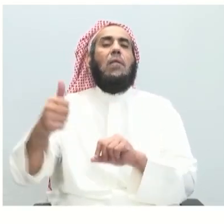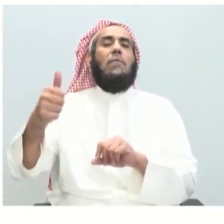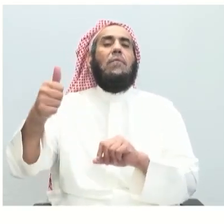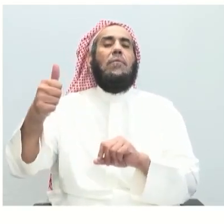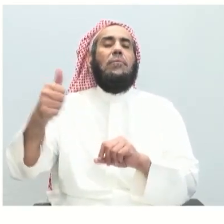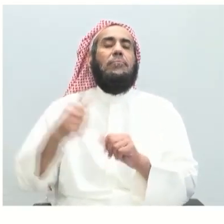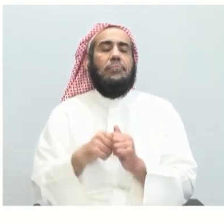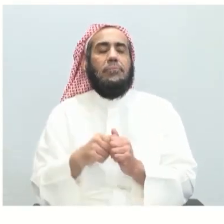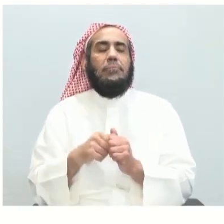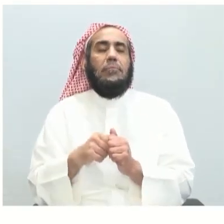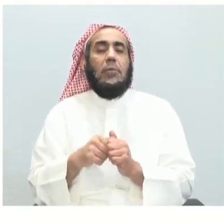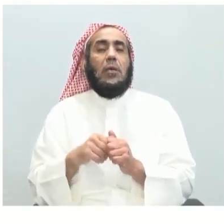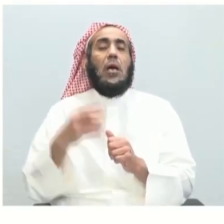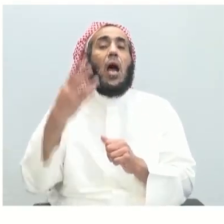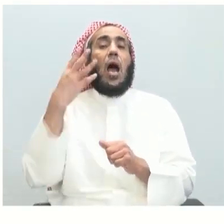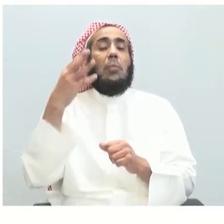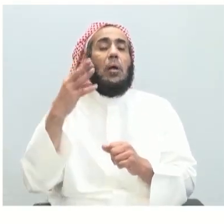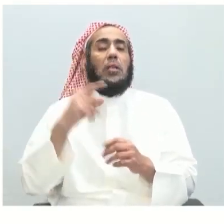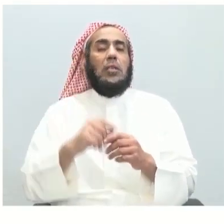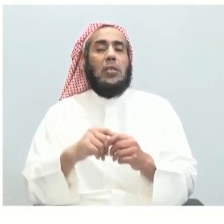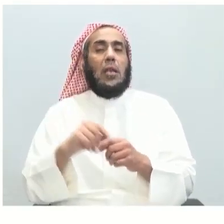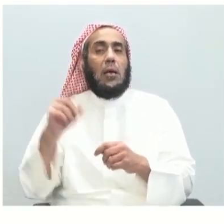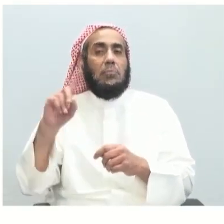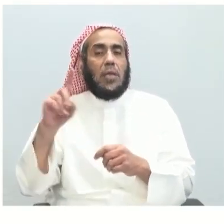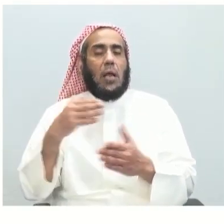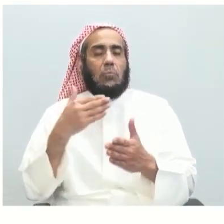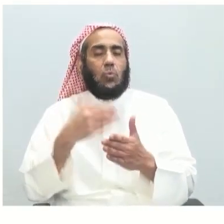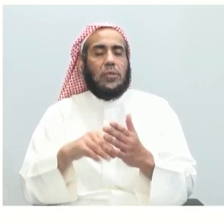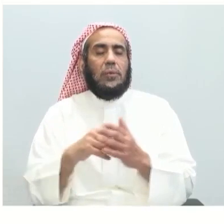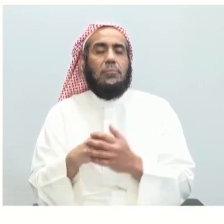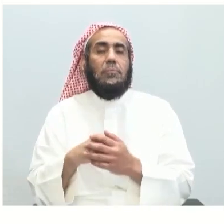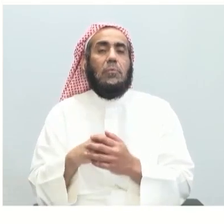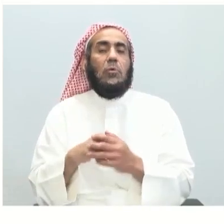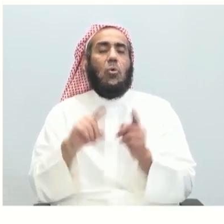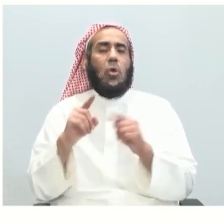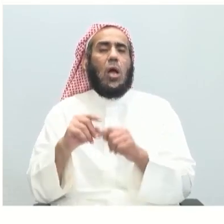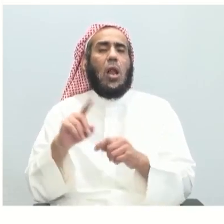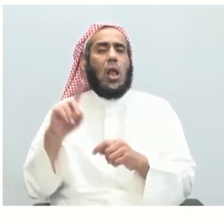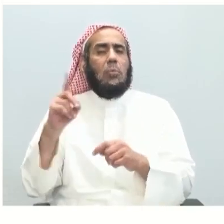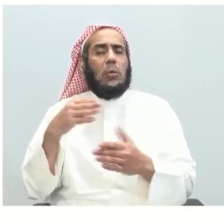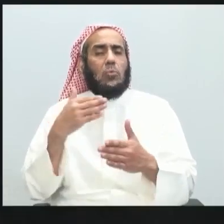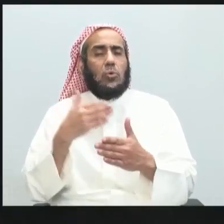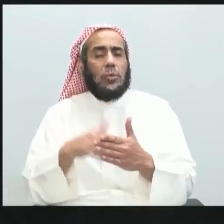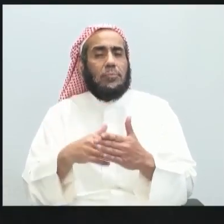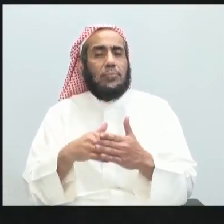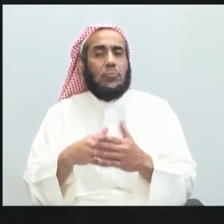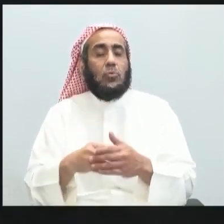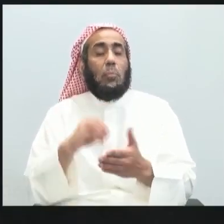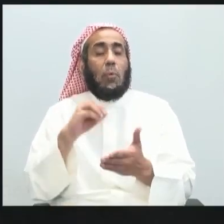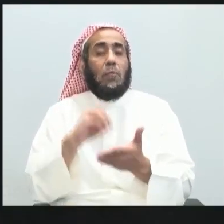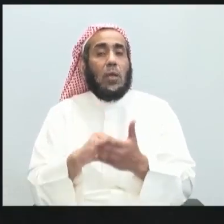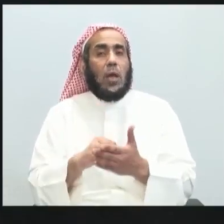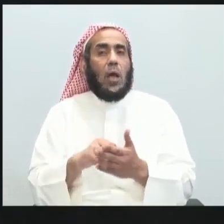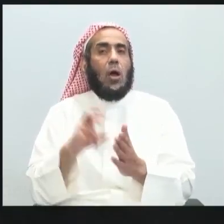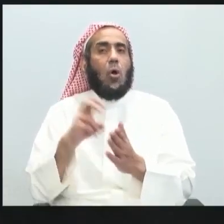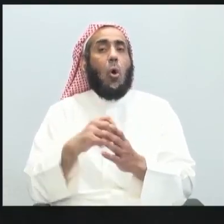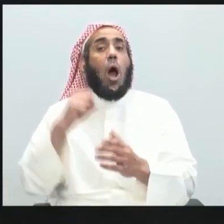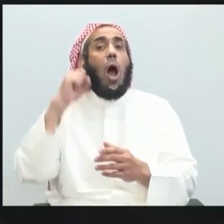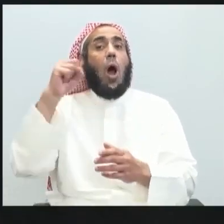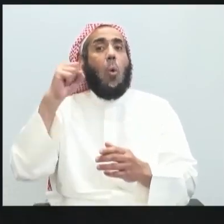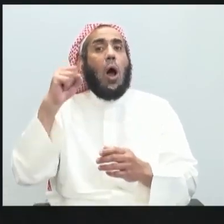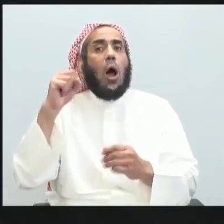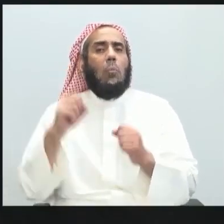هي الالف اذا اربع حالات لله المتوسطه وطبعا هزمت متوسطه وقلنا هنا تطبق فيه قانون اقوى الحركات